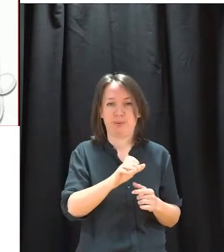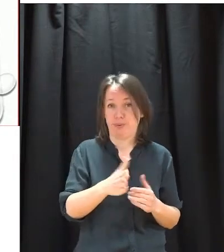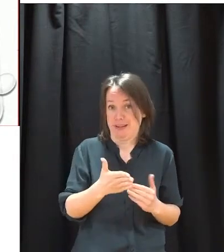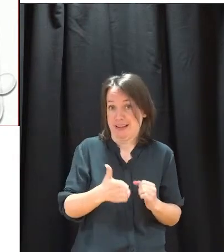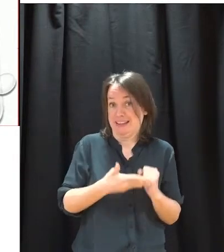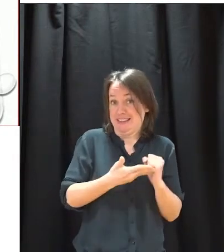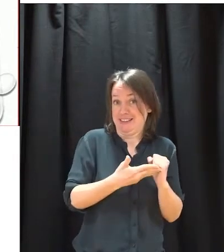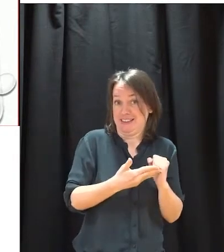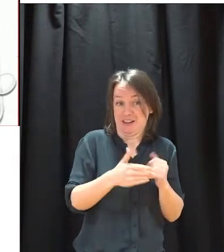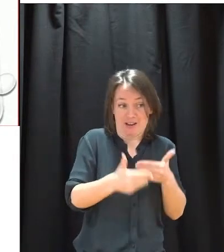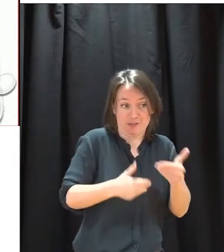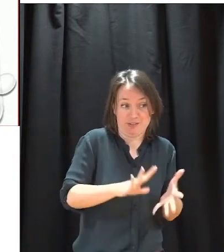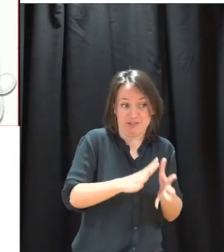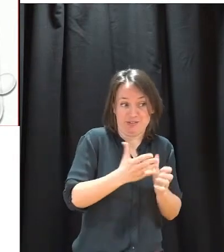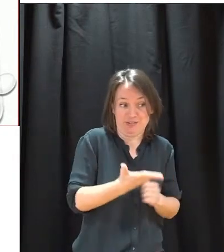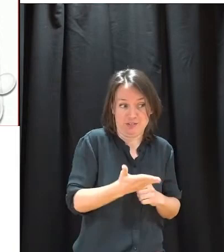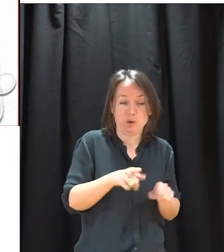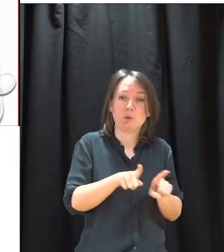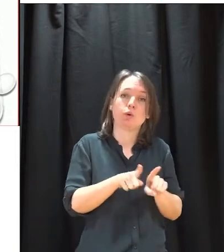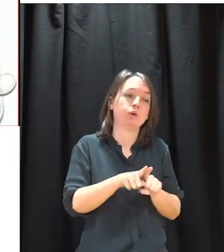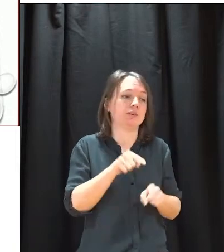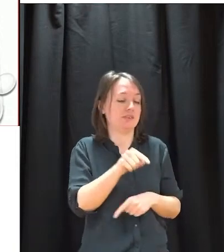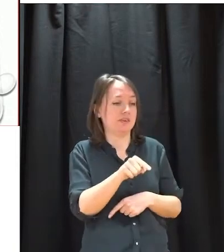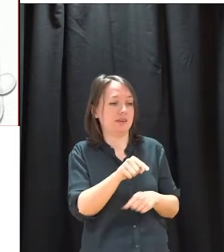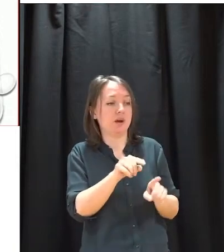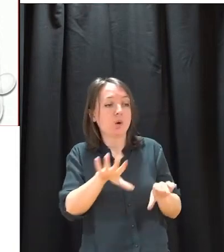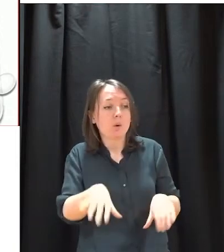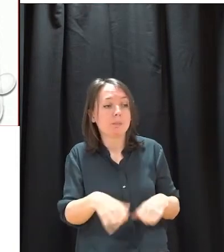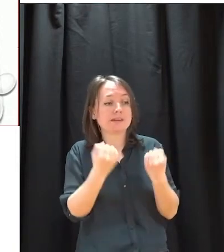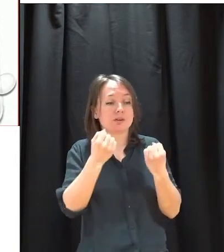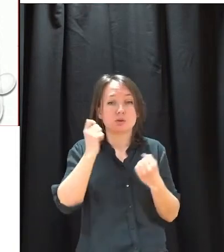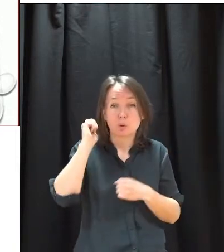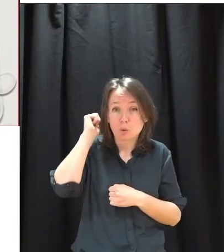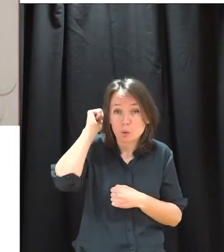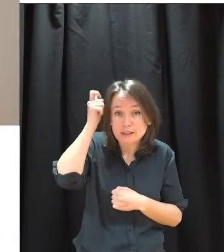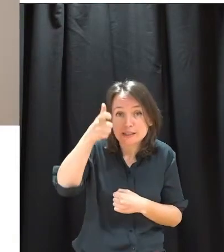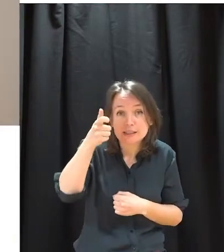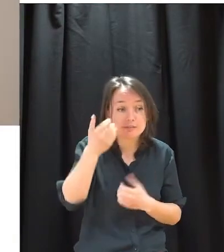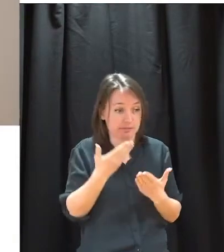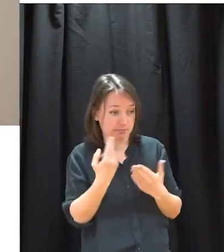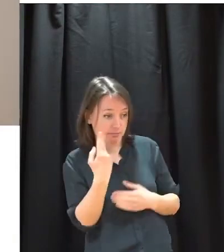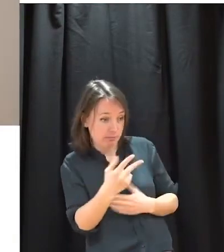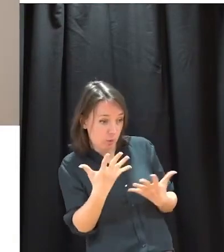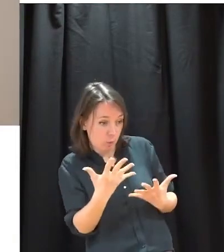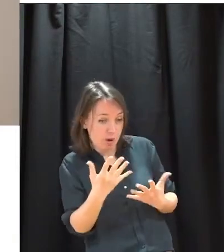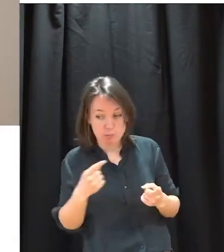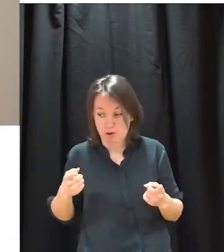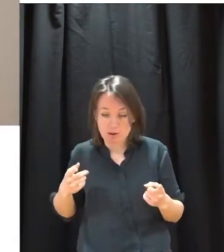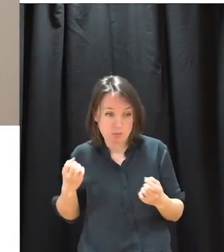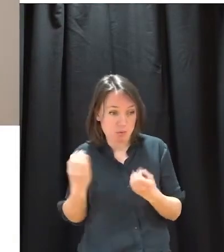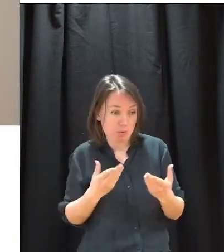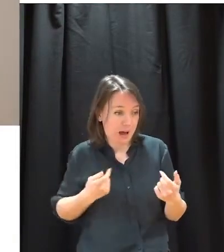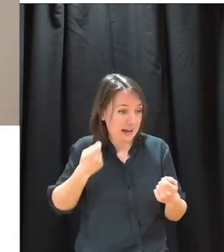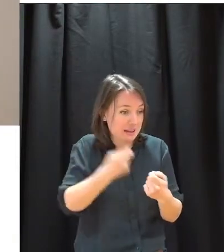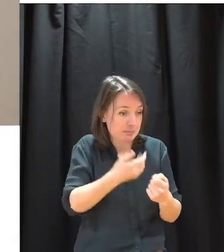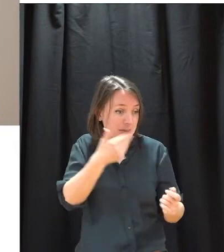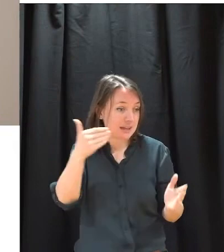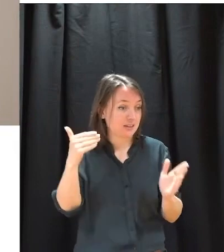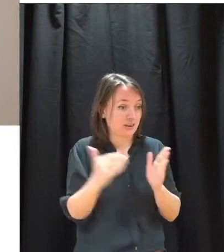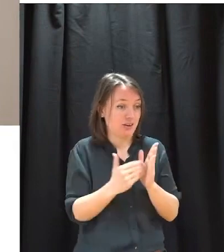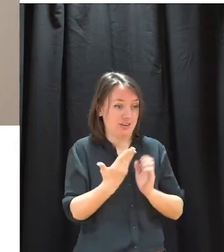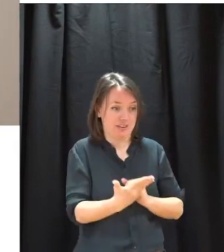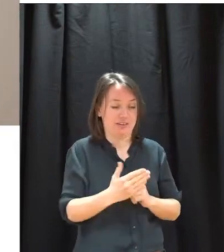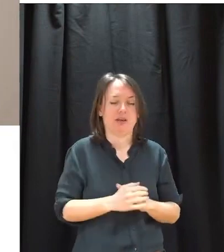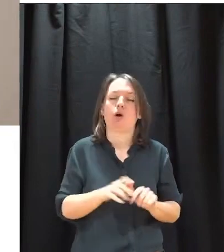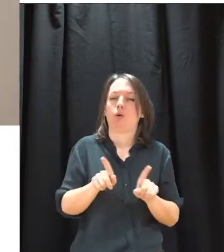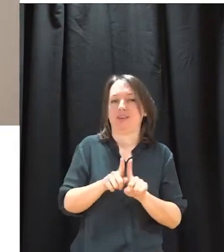sûr, l'importance d'une meilleure connaissance des capacités et compétences cognitives des enfants pour intervenir de façon plus adaptée. Et j'ajouterai aussi qu'il faut vraiment que les